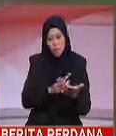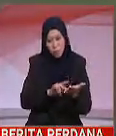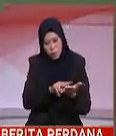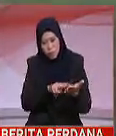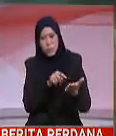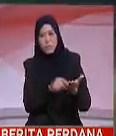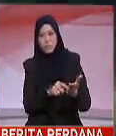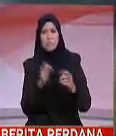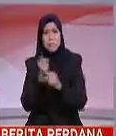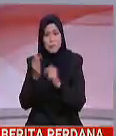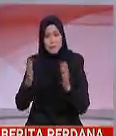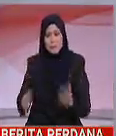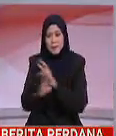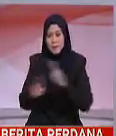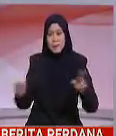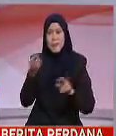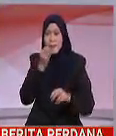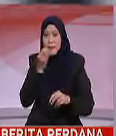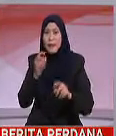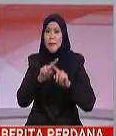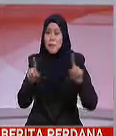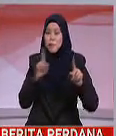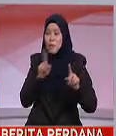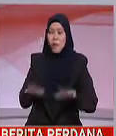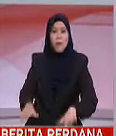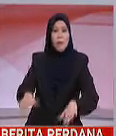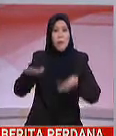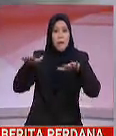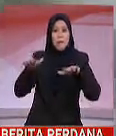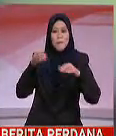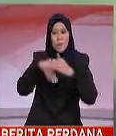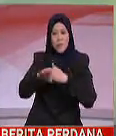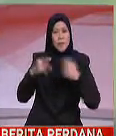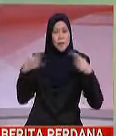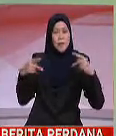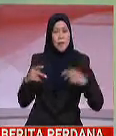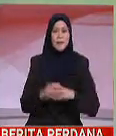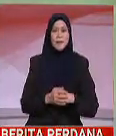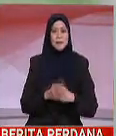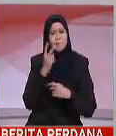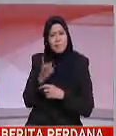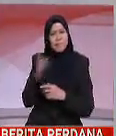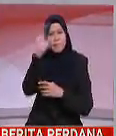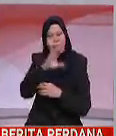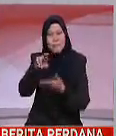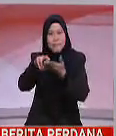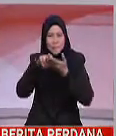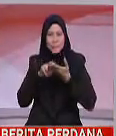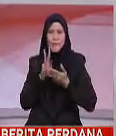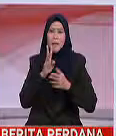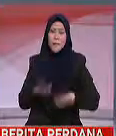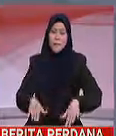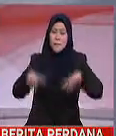pekerja sedang sibuk menyiapkan makanan walaupun air bah masuk ke dalam premis. Aksi tenang dalam mencari rezeki ketika dilanda